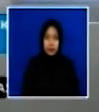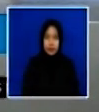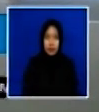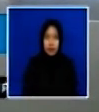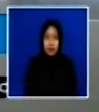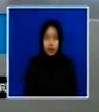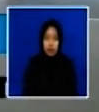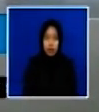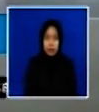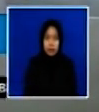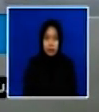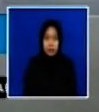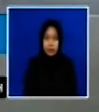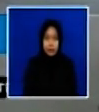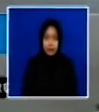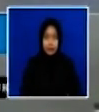hai